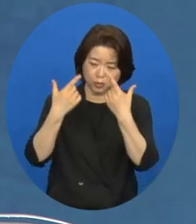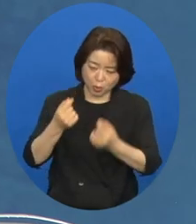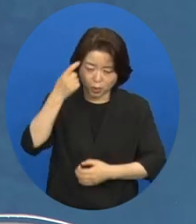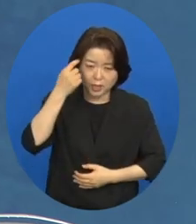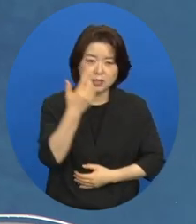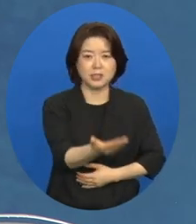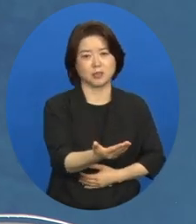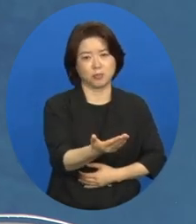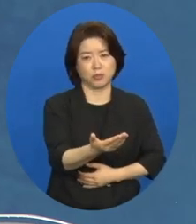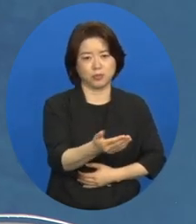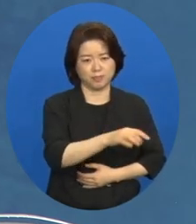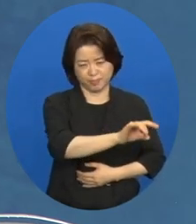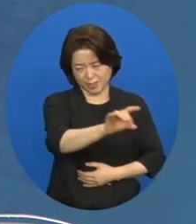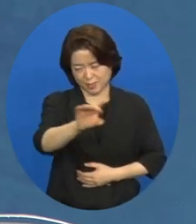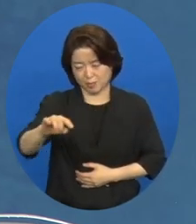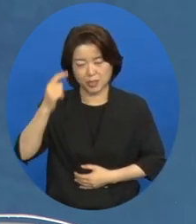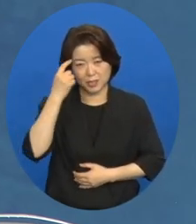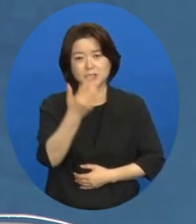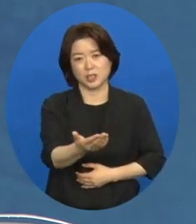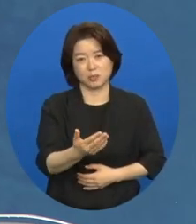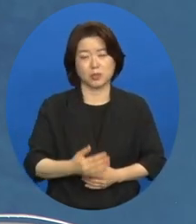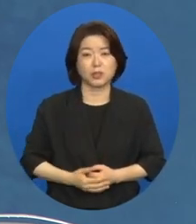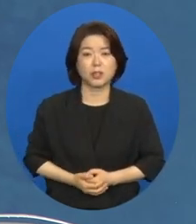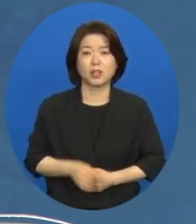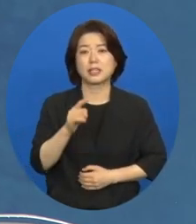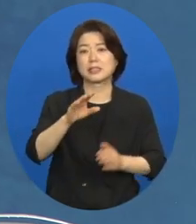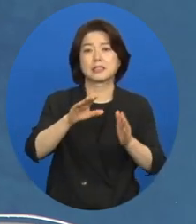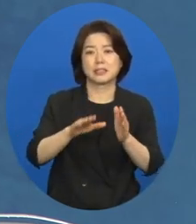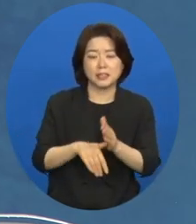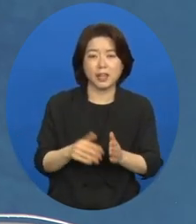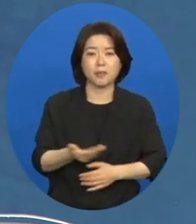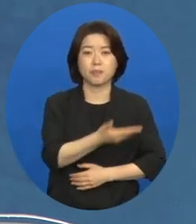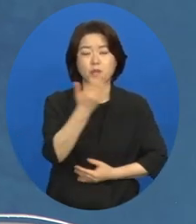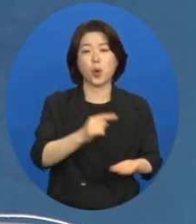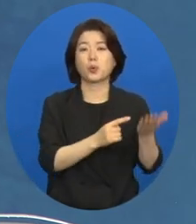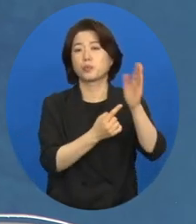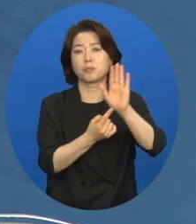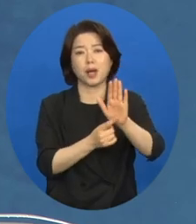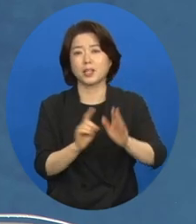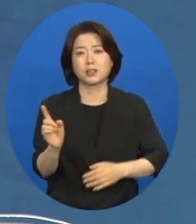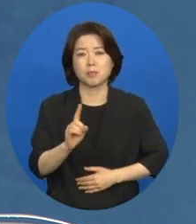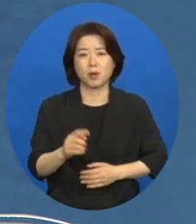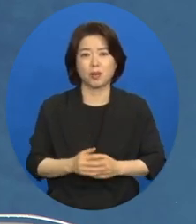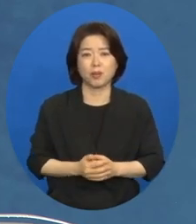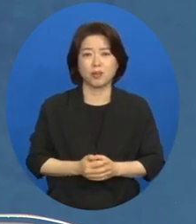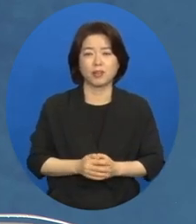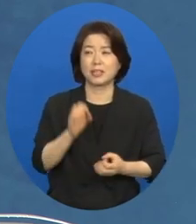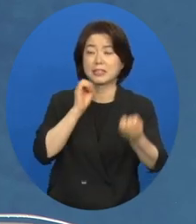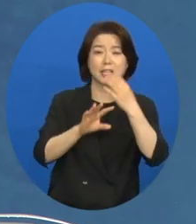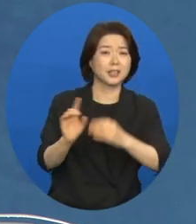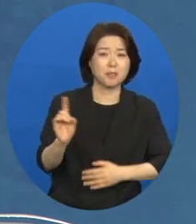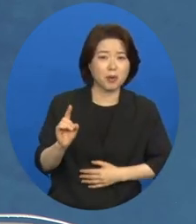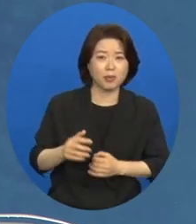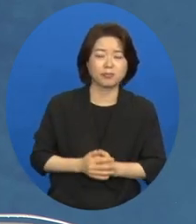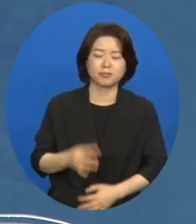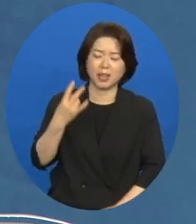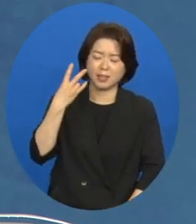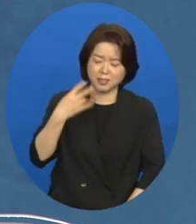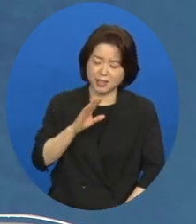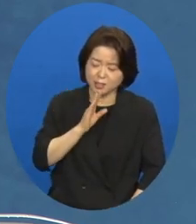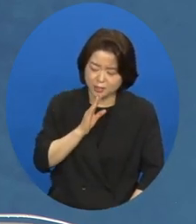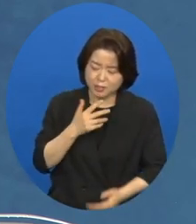우리에게 하고 있으신 거예요. 그때 여러분의 반응이, 예, 주님, 제가